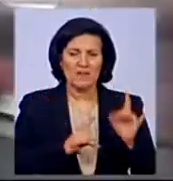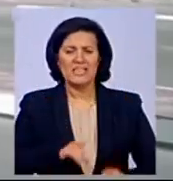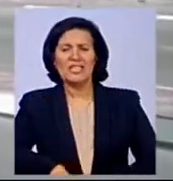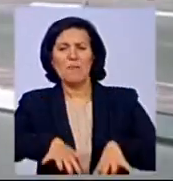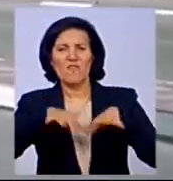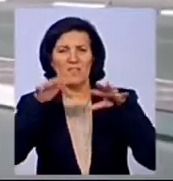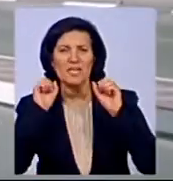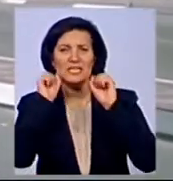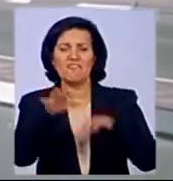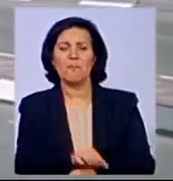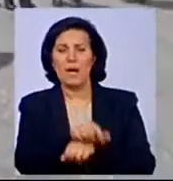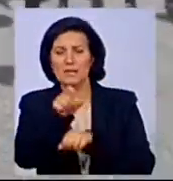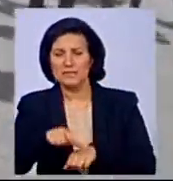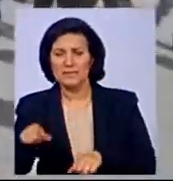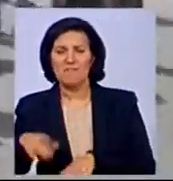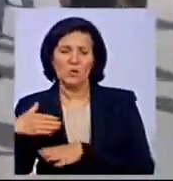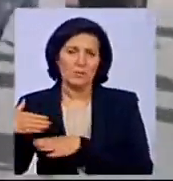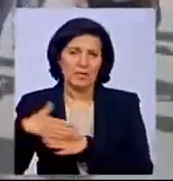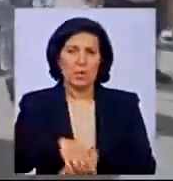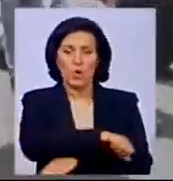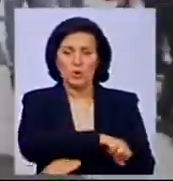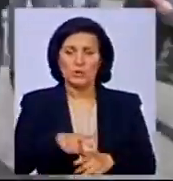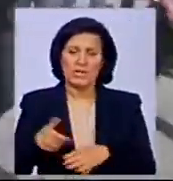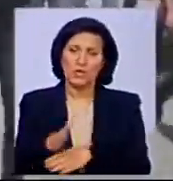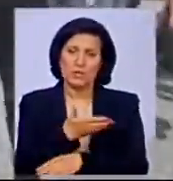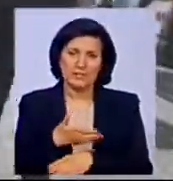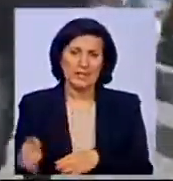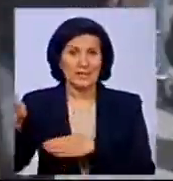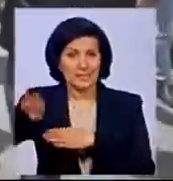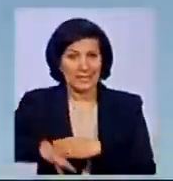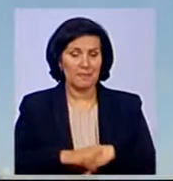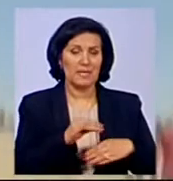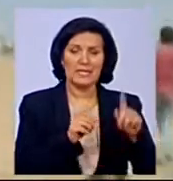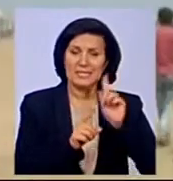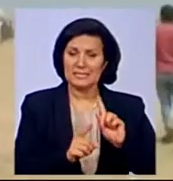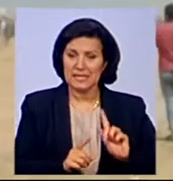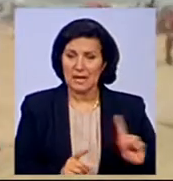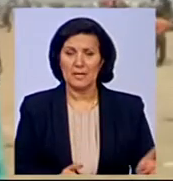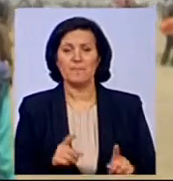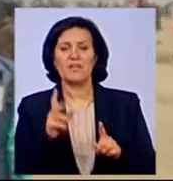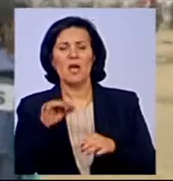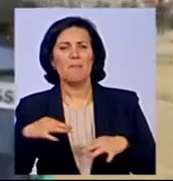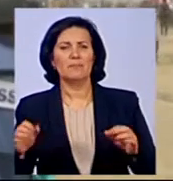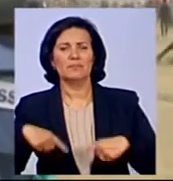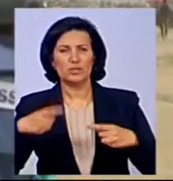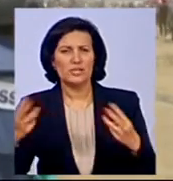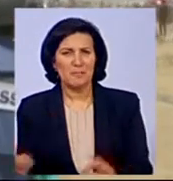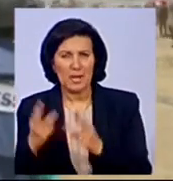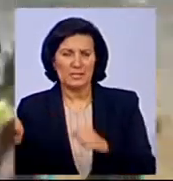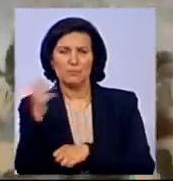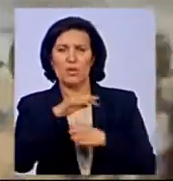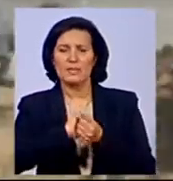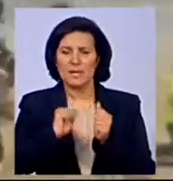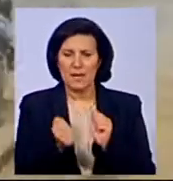палили шини і прямували до кордону, що розділяє західний берег та Ізраїль. На кордоні сектору Гази палестинці палили автомобільні шини і жбурляли